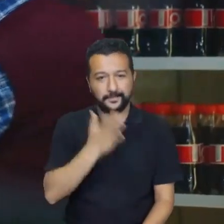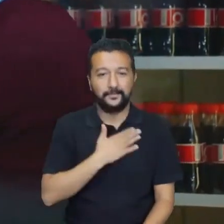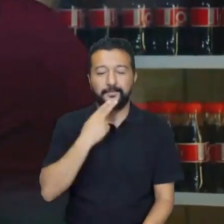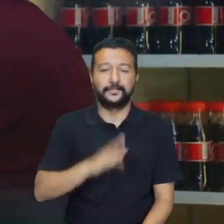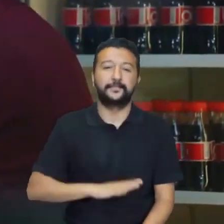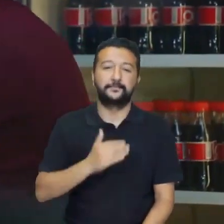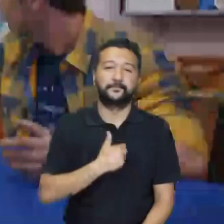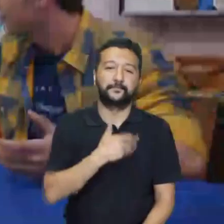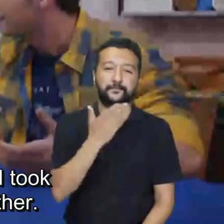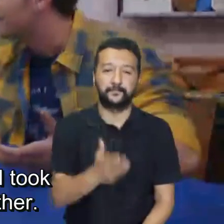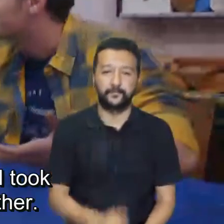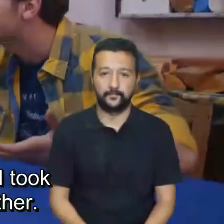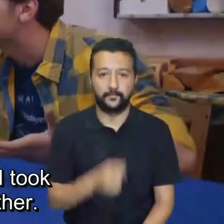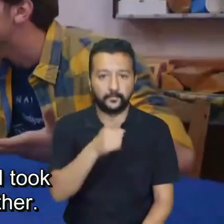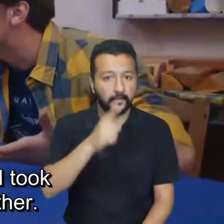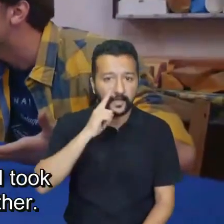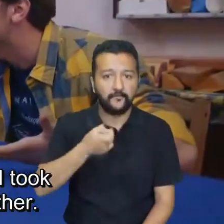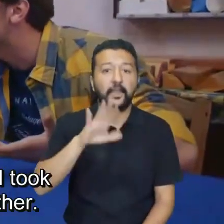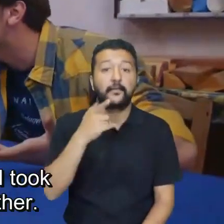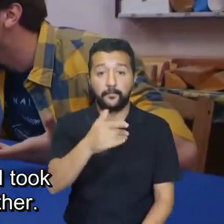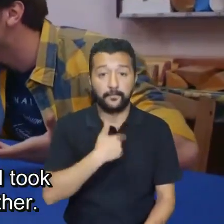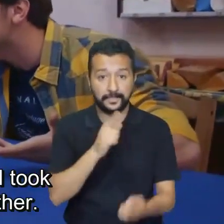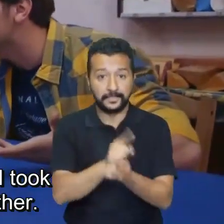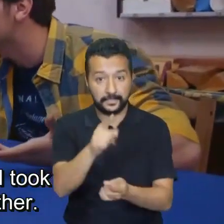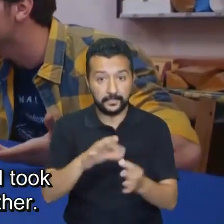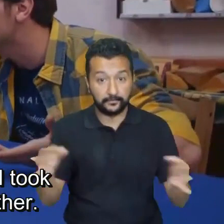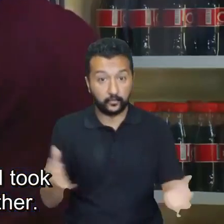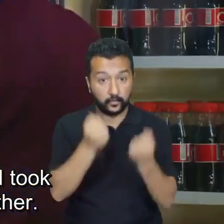kızım benim be. Fotoğrafı okşadı. Farkında değilsin ama ben de seni